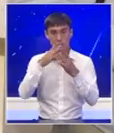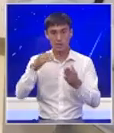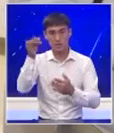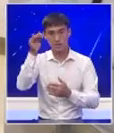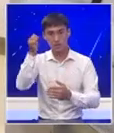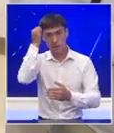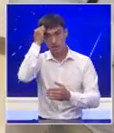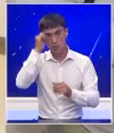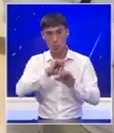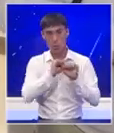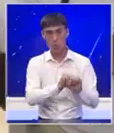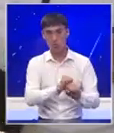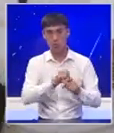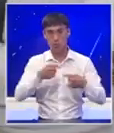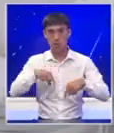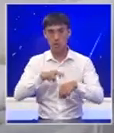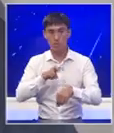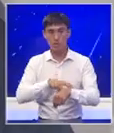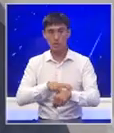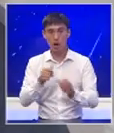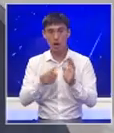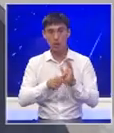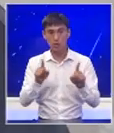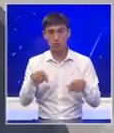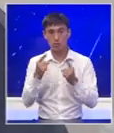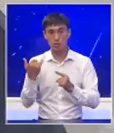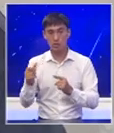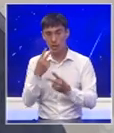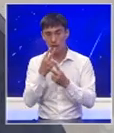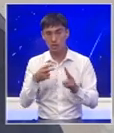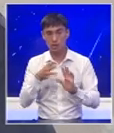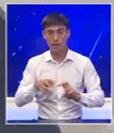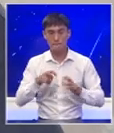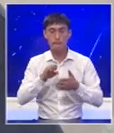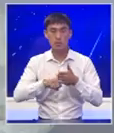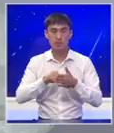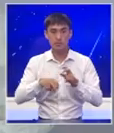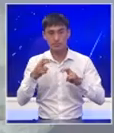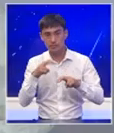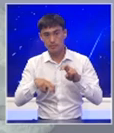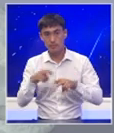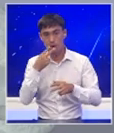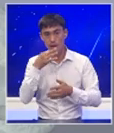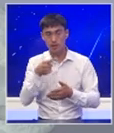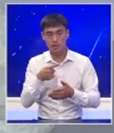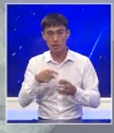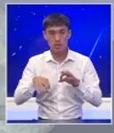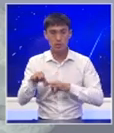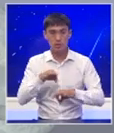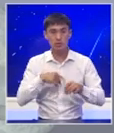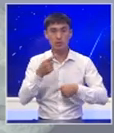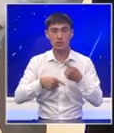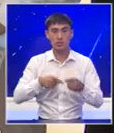қорғау жөндегі комиссия 6 туындыны да қарады. Оң шешімге сүйсініп, кем-кетігін ескертті. Бұл жолы мақұлданған жоба жоқ. Келер